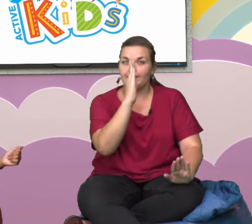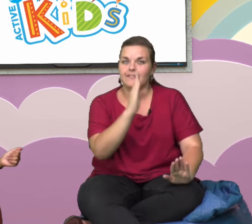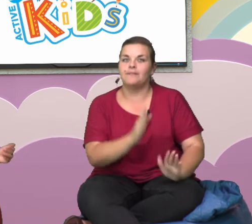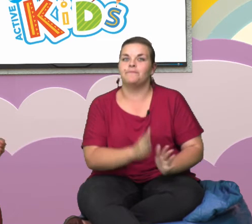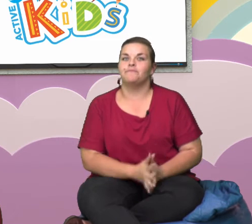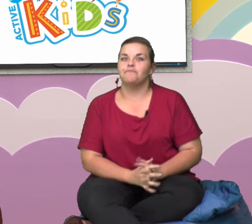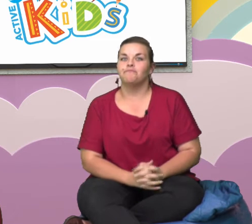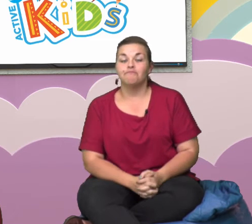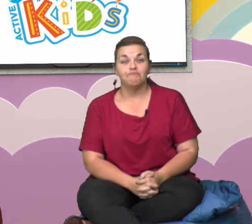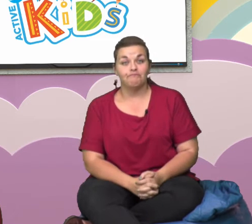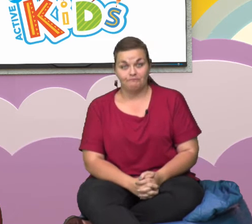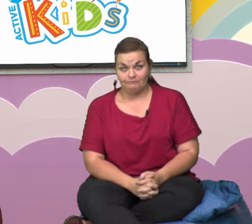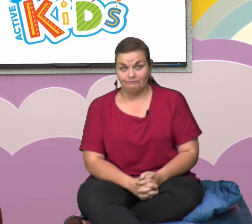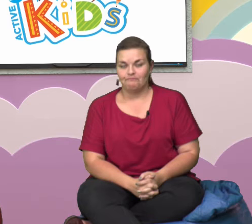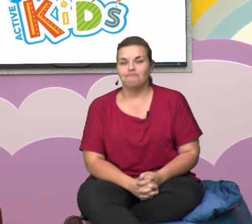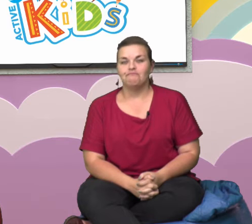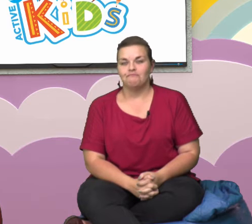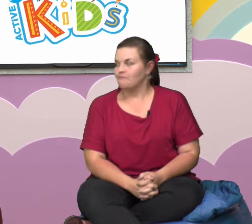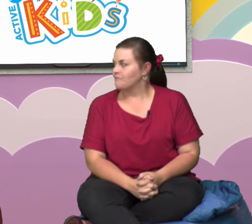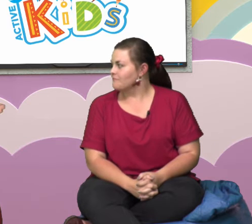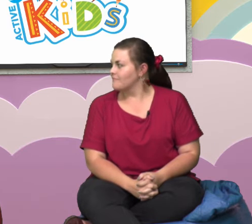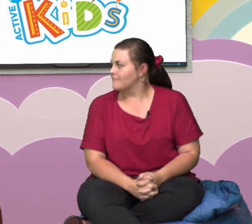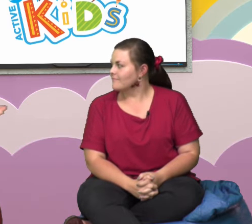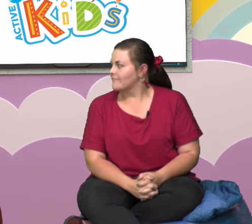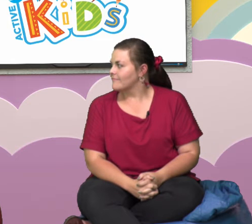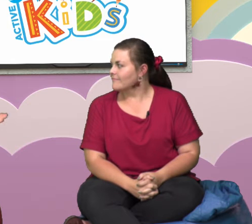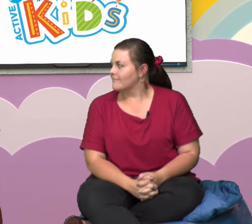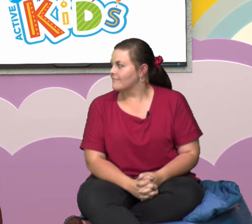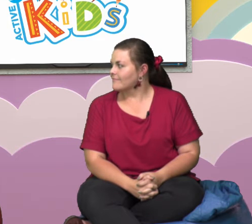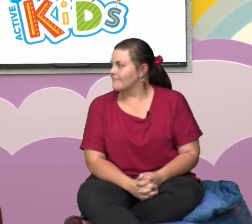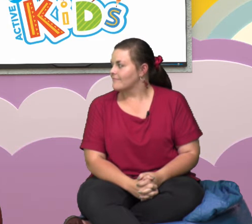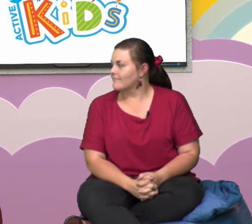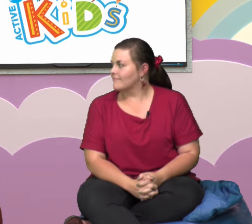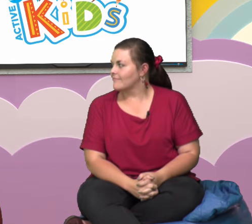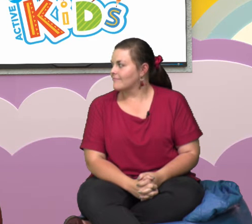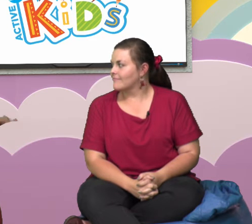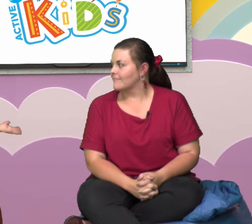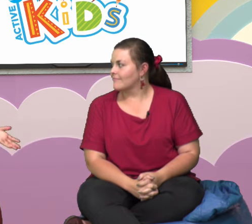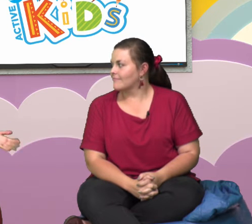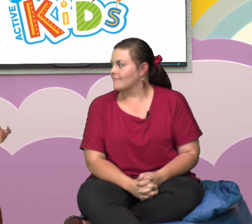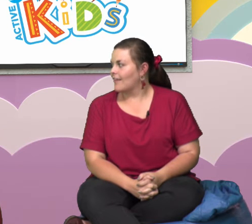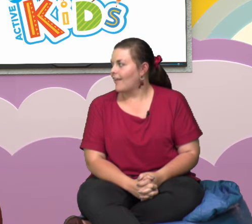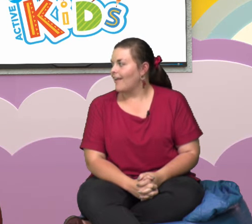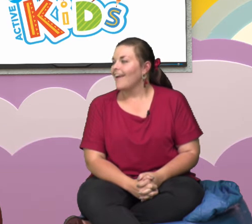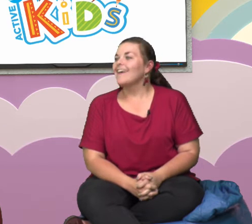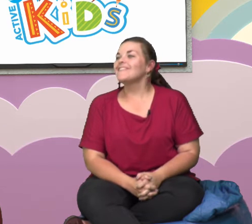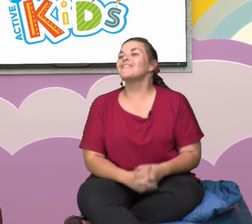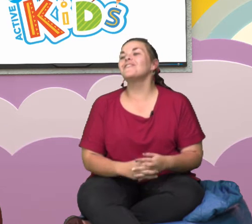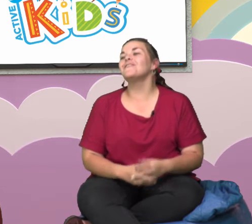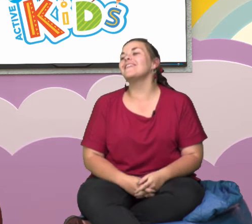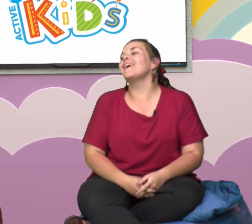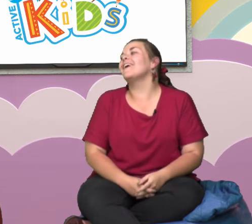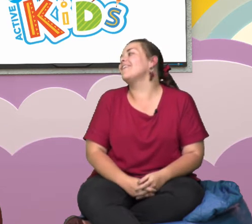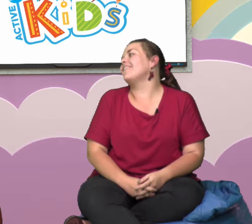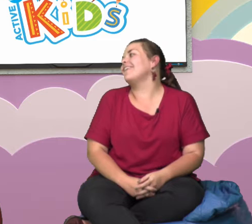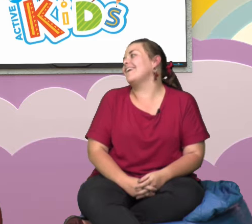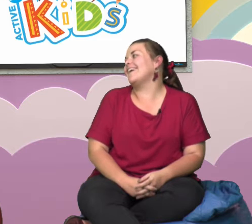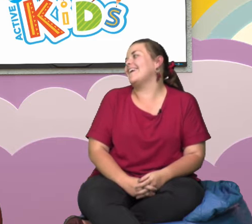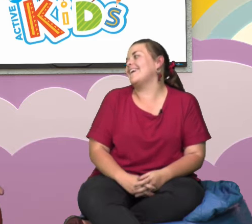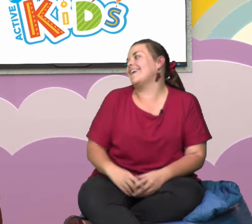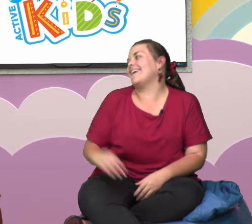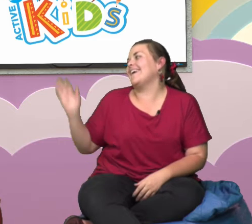is televisie. En televisie. Nou wat se tipe televisie maak al jy van? Ek weet ek al van Samsung. Stop dit ek